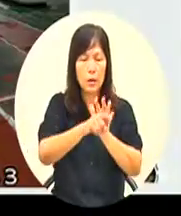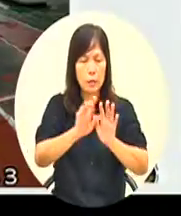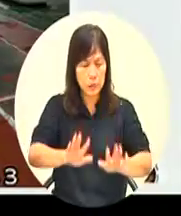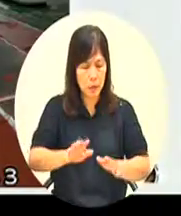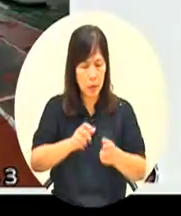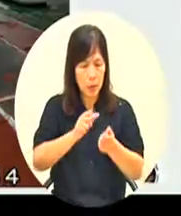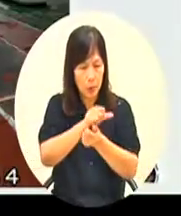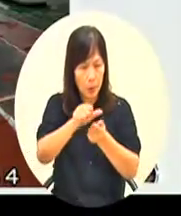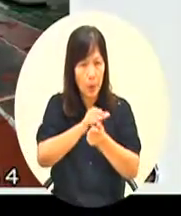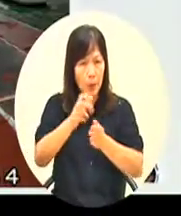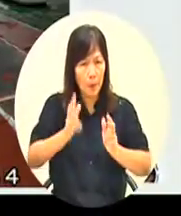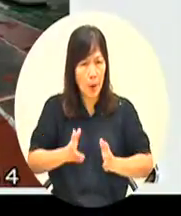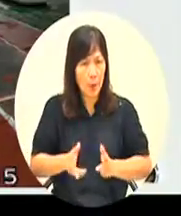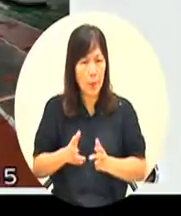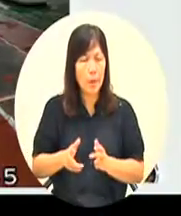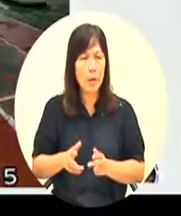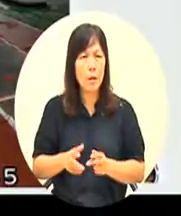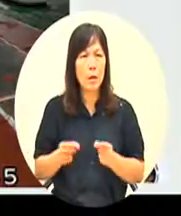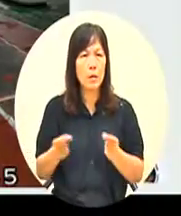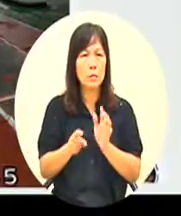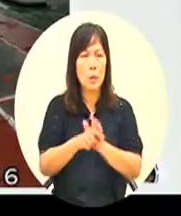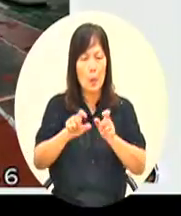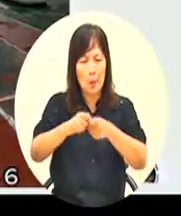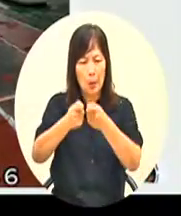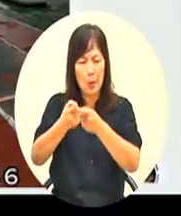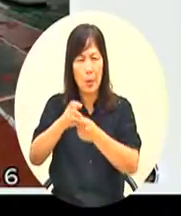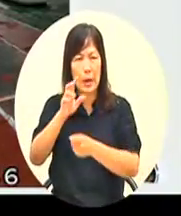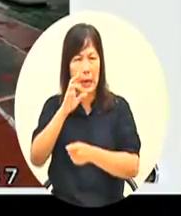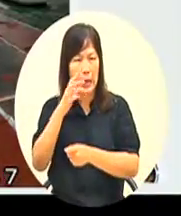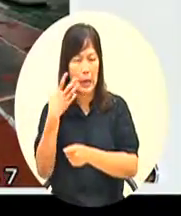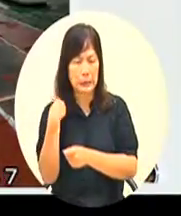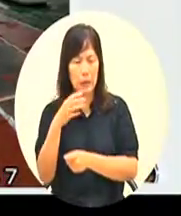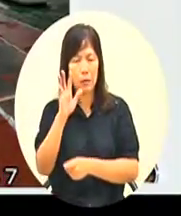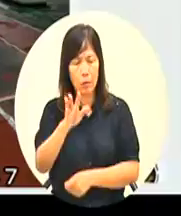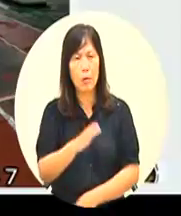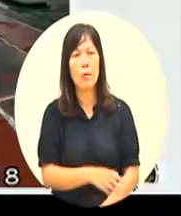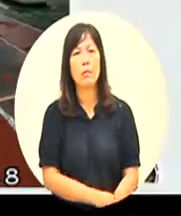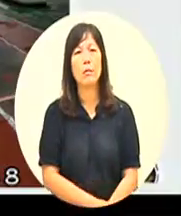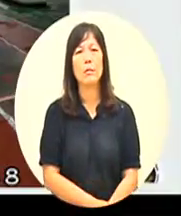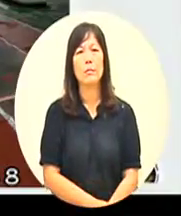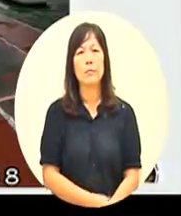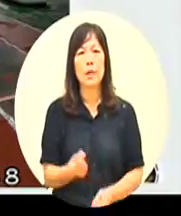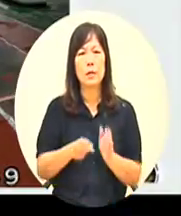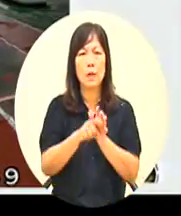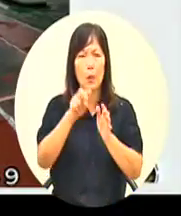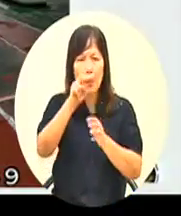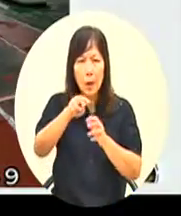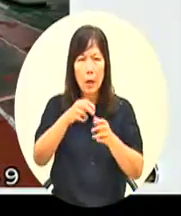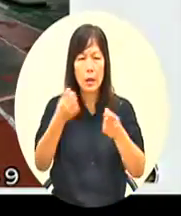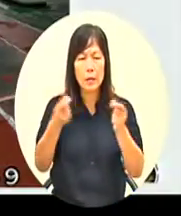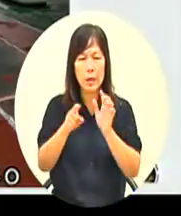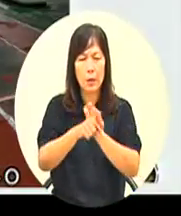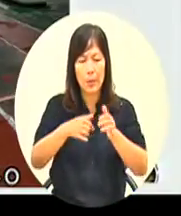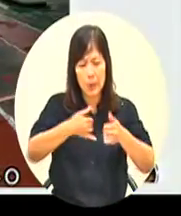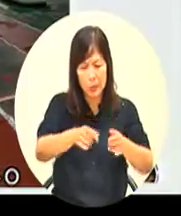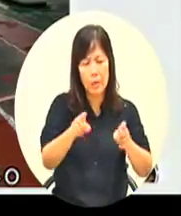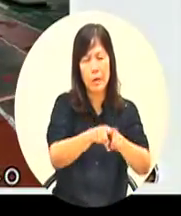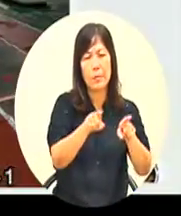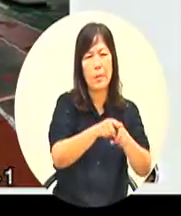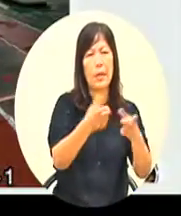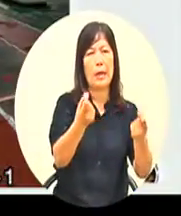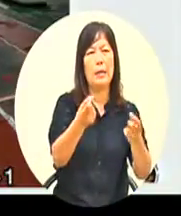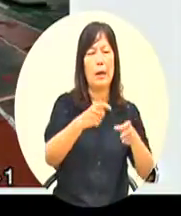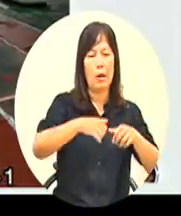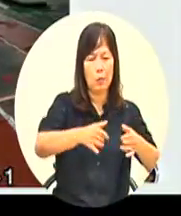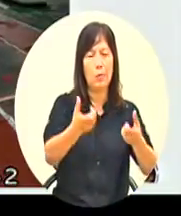道哈 ，PU 跑道哈，可以说非常的破旧了。啊，就像我们的路面上的 AC 跑道 ，AC 的路